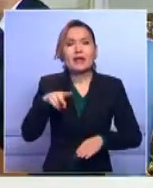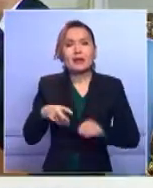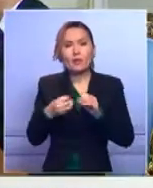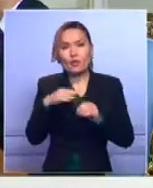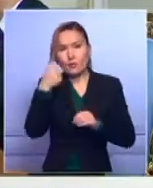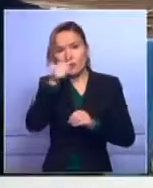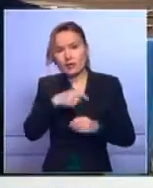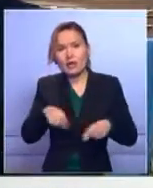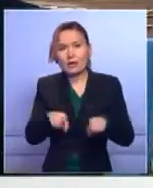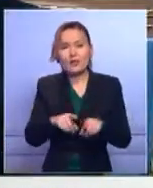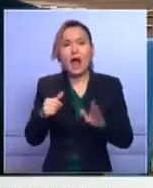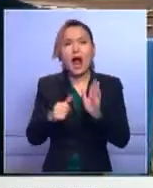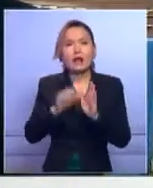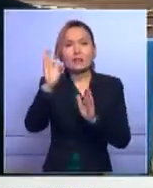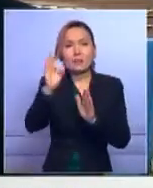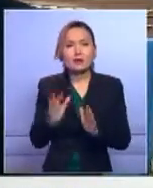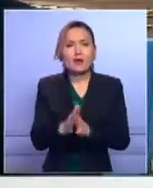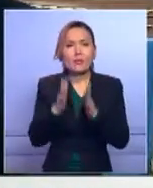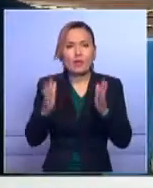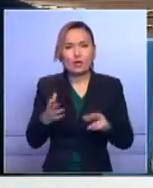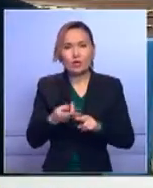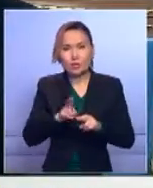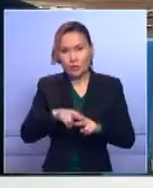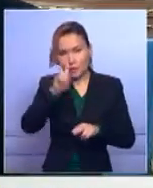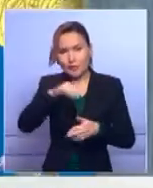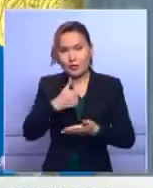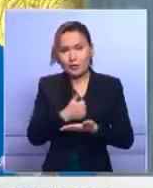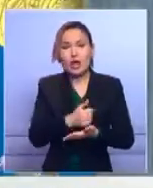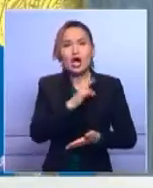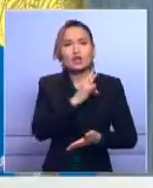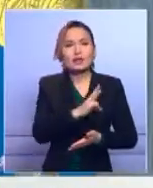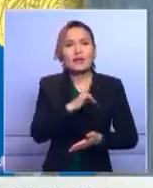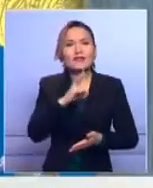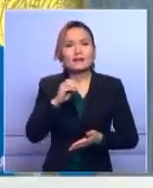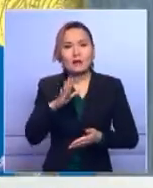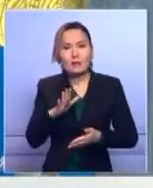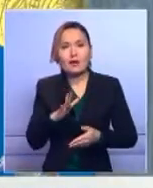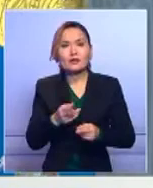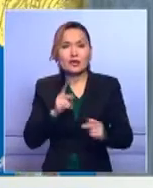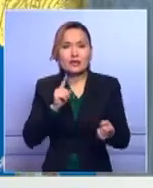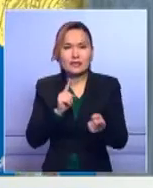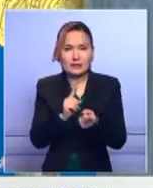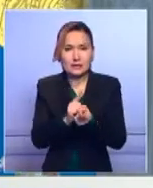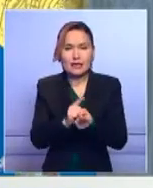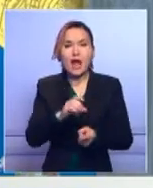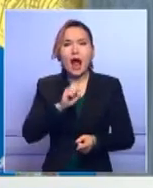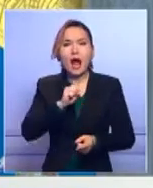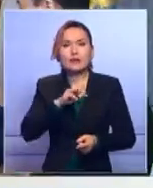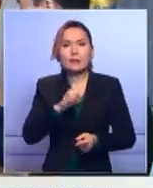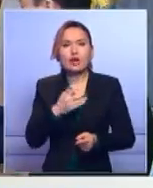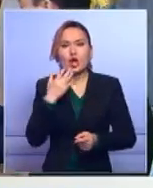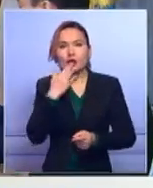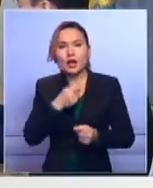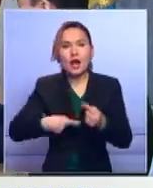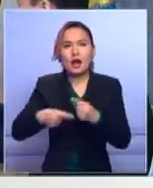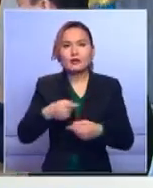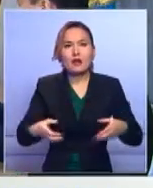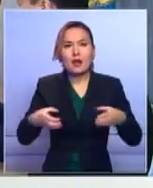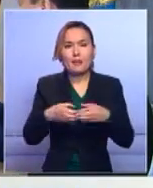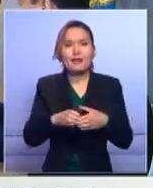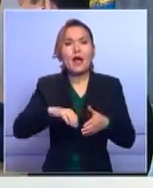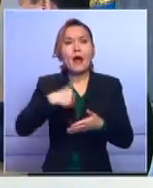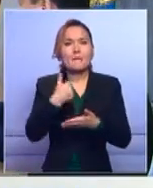көрсеткішпен салыстырғанда 6%-ға артық. Бұл жөнінде мемлекет басшысы Нұрсұлтан Назарбаевтың қабылдауында болған Атамекен ұлттық кәсіпкерлер